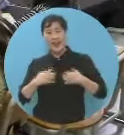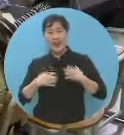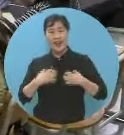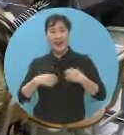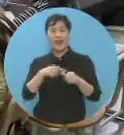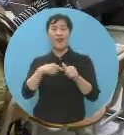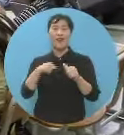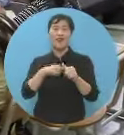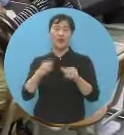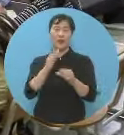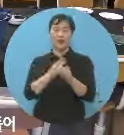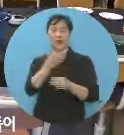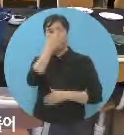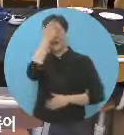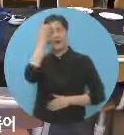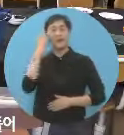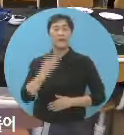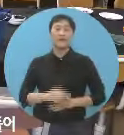있습니다.